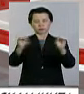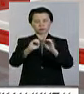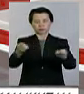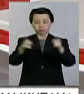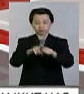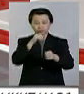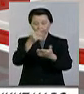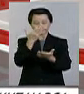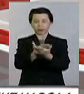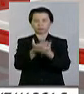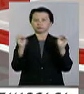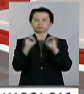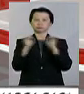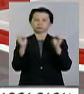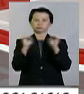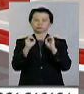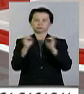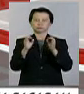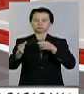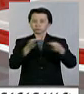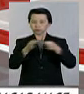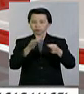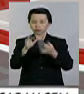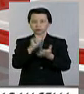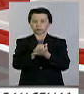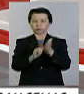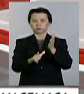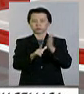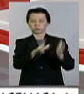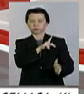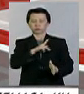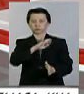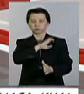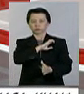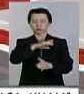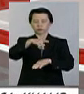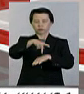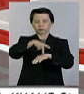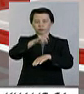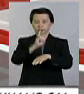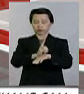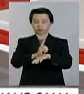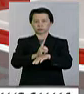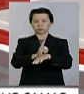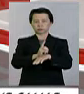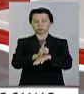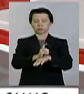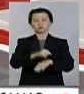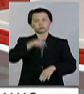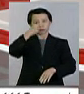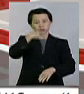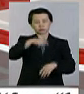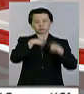insiden tidak diingini dilaporkan setakat ini. Menjelaskannya, Timbalan Ketua Polis Daerah Port Dickson, DSP Muhammad Faizal Muhammad Noor